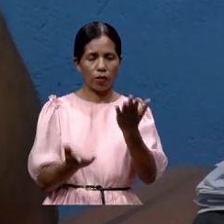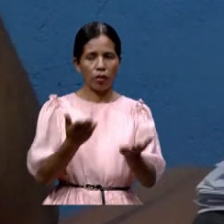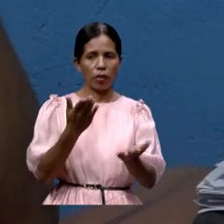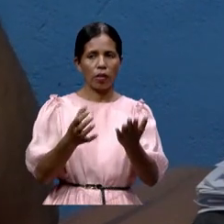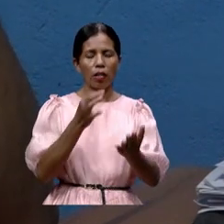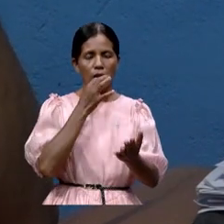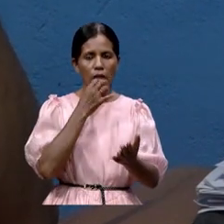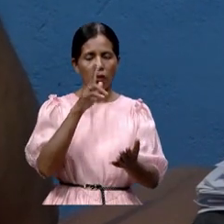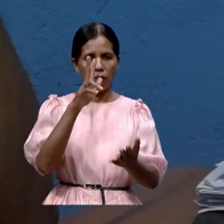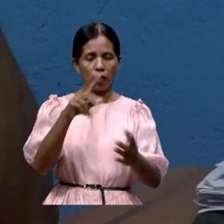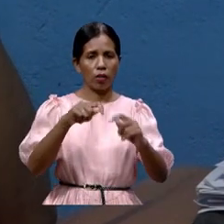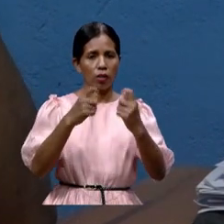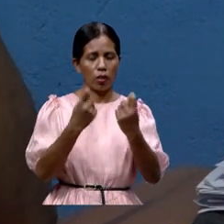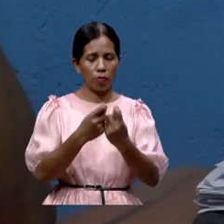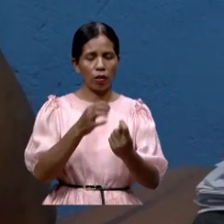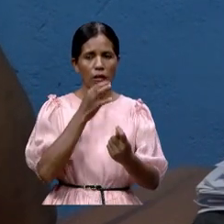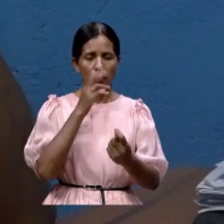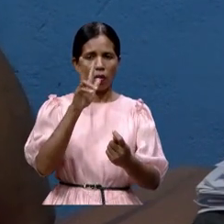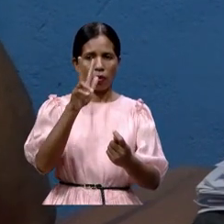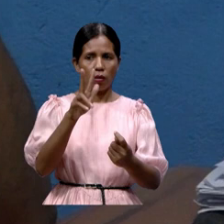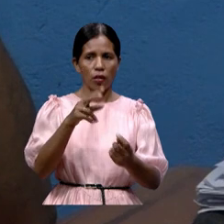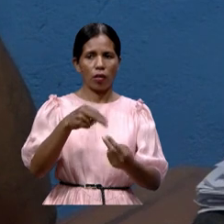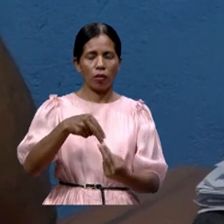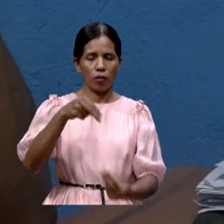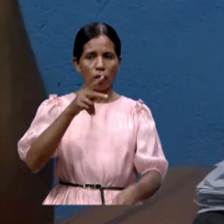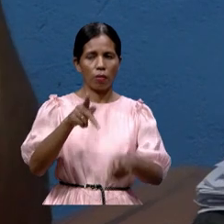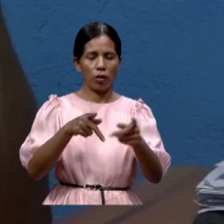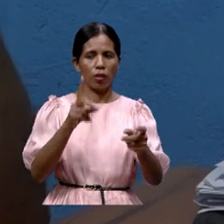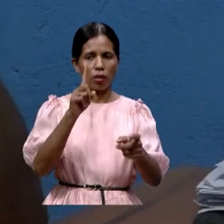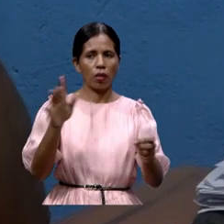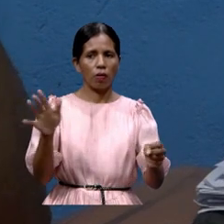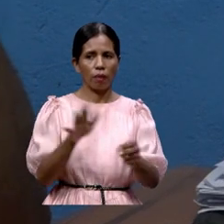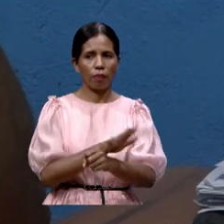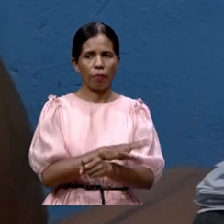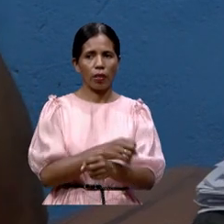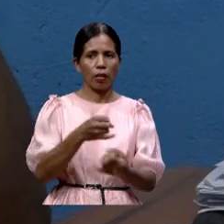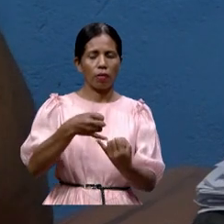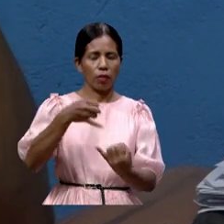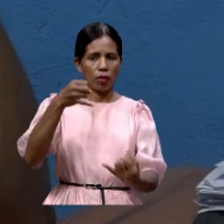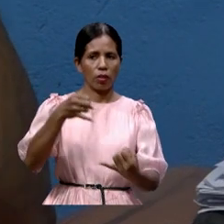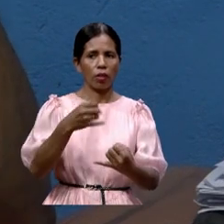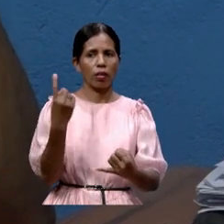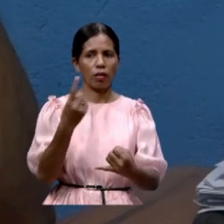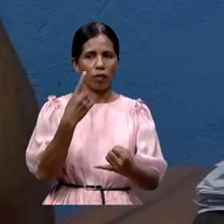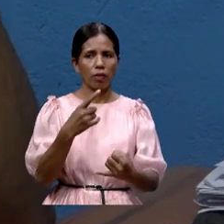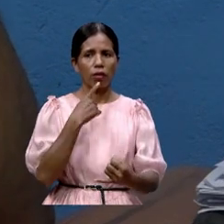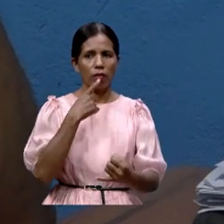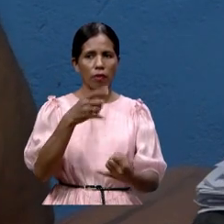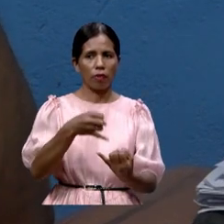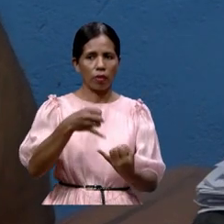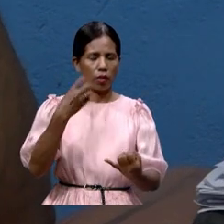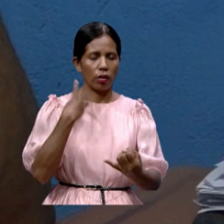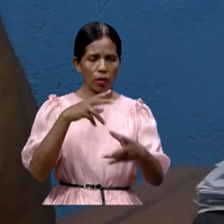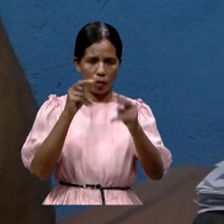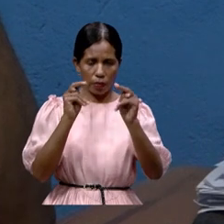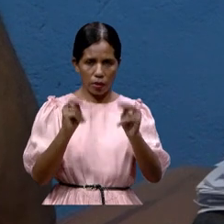ayhan tolune, tipe ayhan tolune, makhalo nutulis sama MH ada ne yang komplit. Val krekas-krekas liutia, la fat in considera malnutrição. Ita